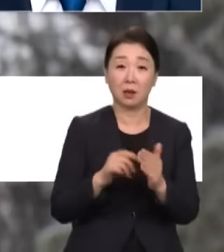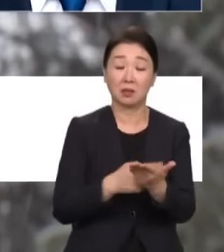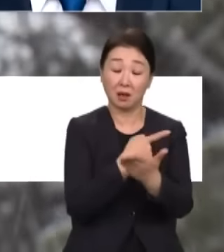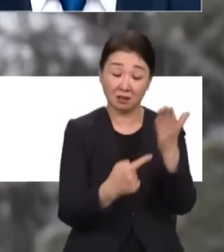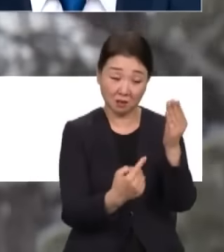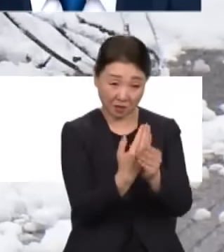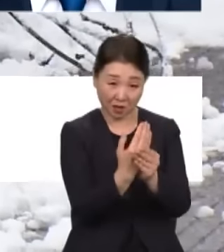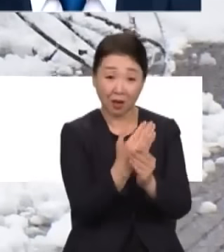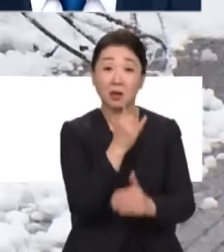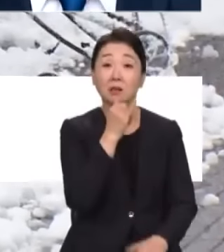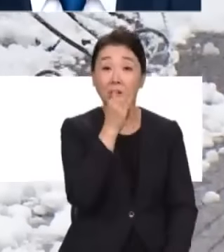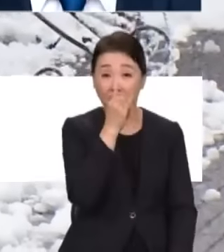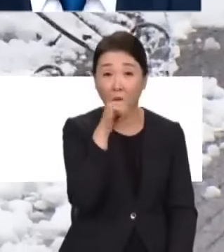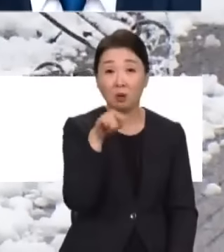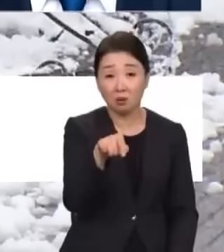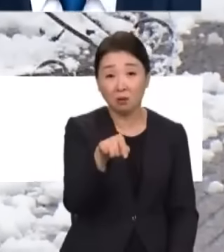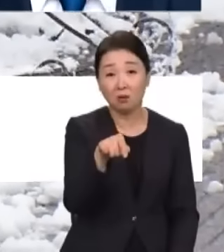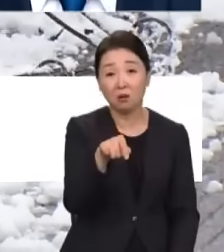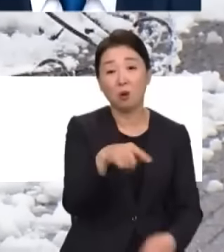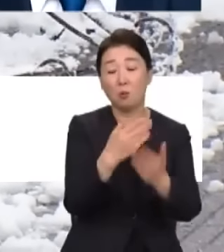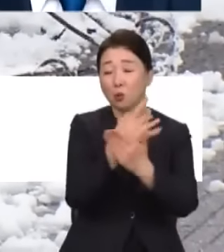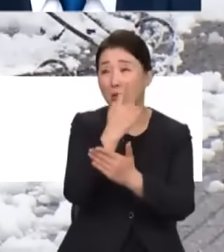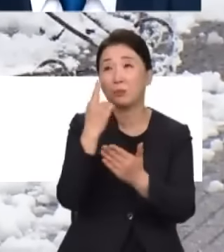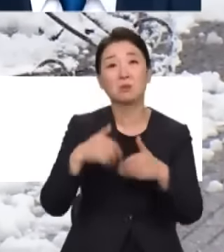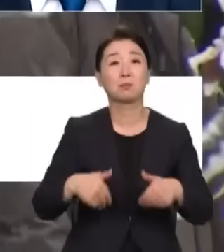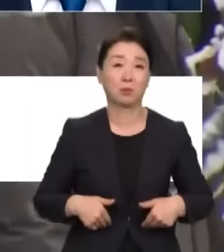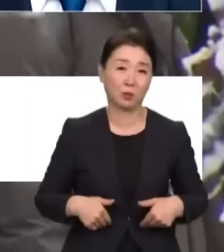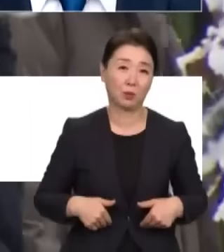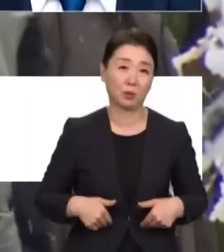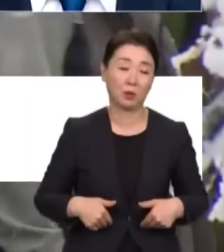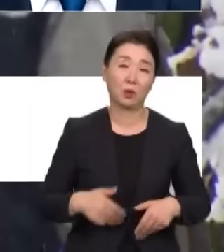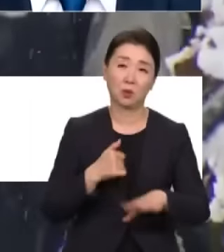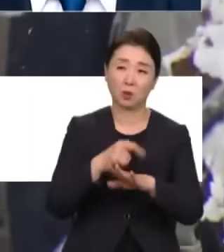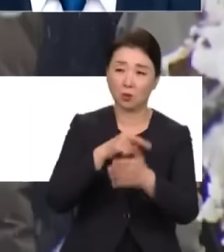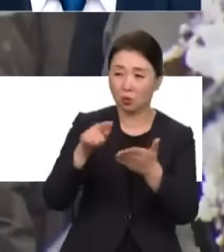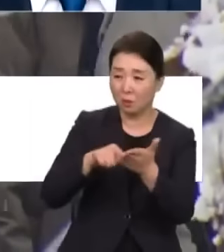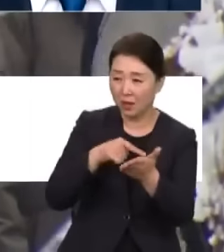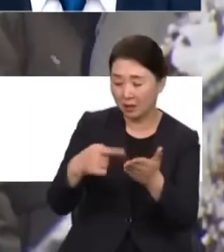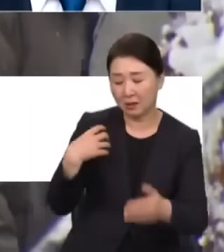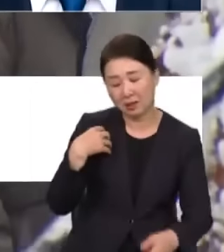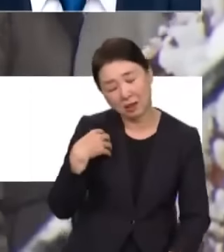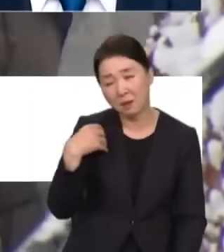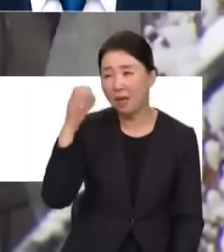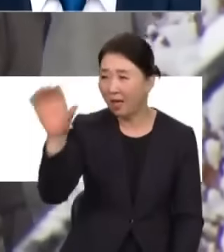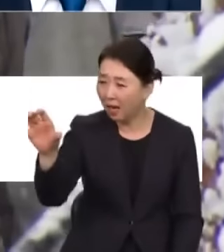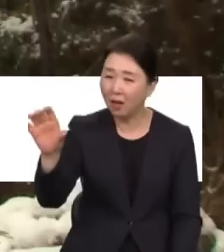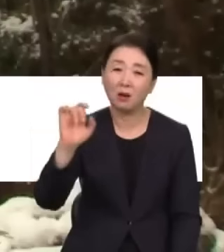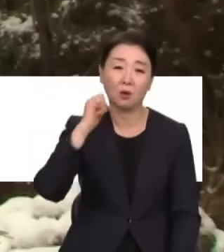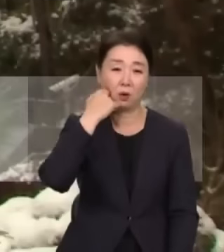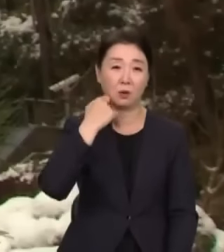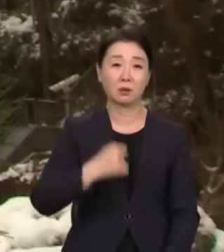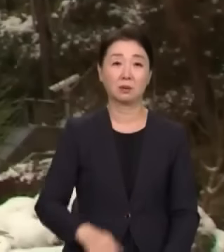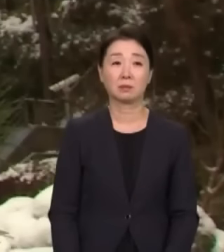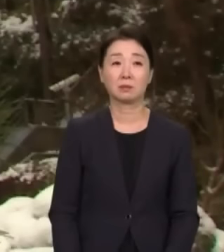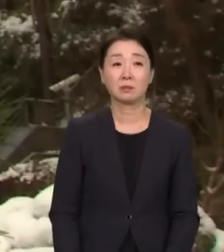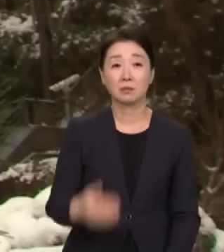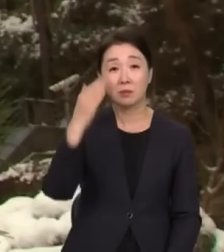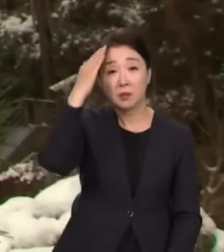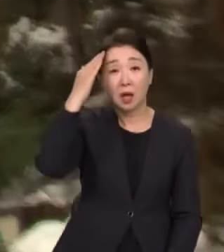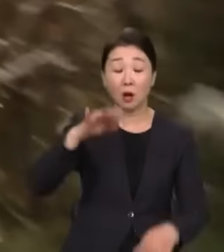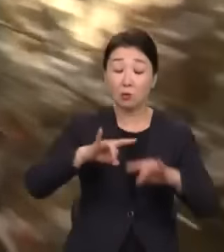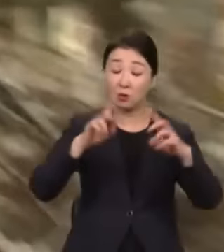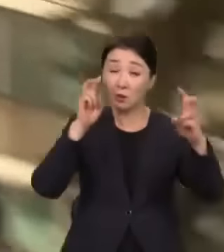발생을 예상할 수 있었다. 이런 사정까지 다 입증을 해야 되기 때문에 손해배상의 책임 인정이 좀 쉽지 않을 것으로 보입니다. 한전 측은